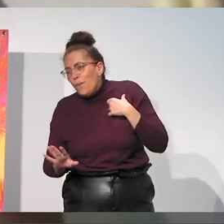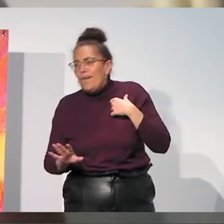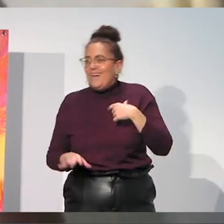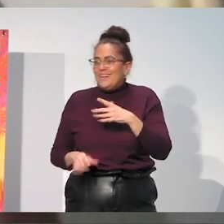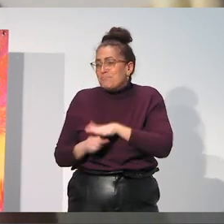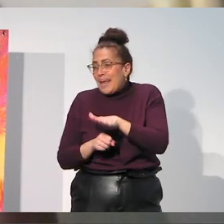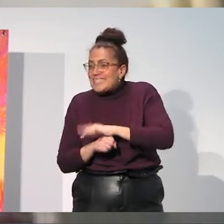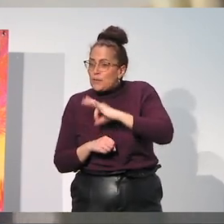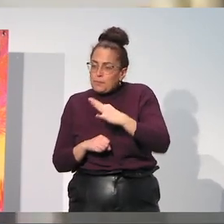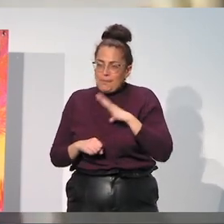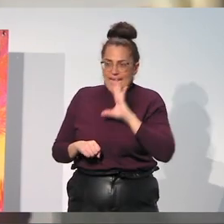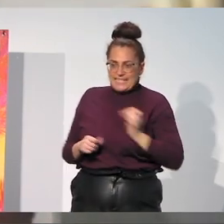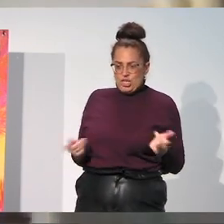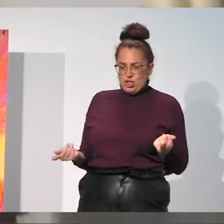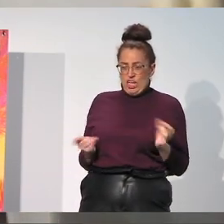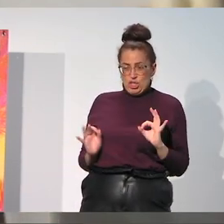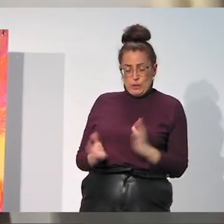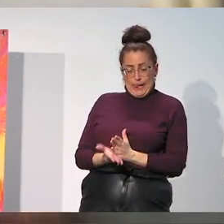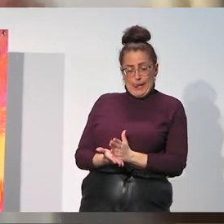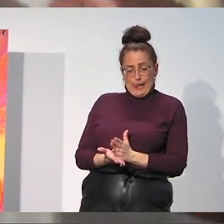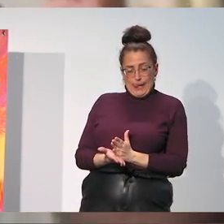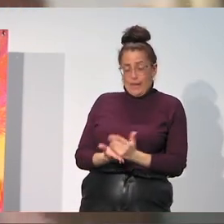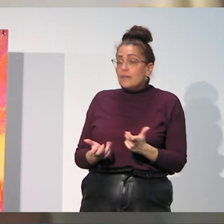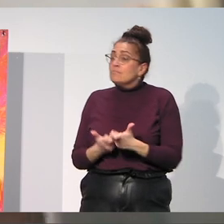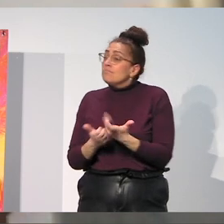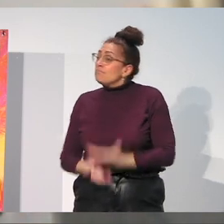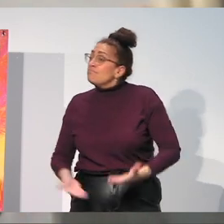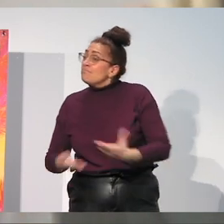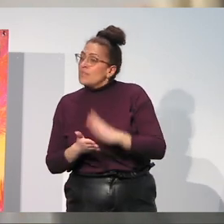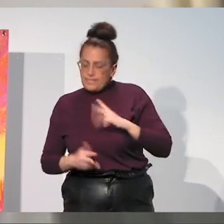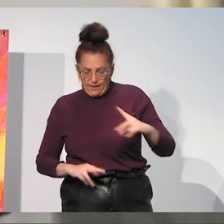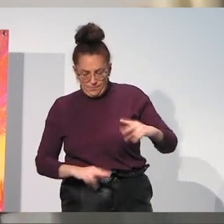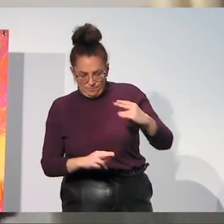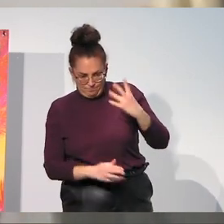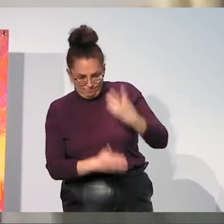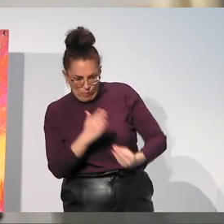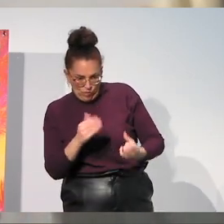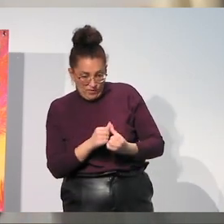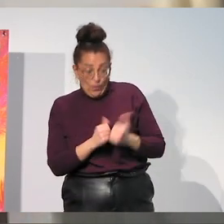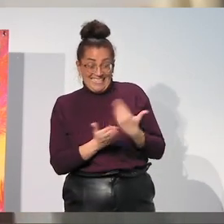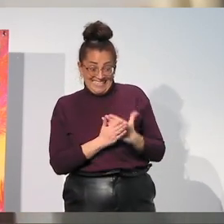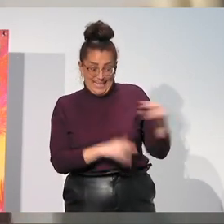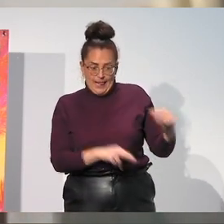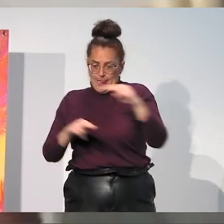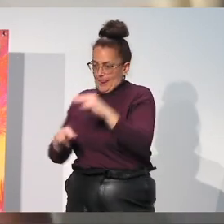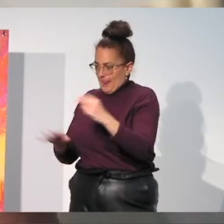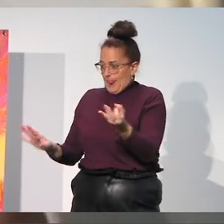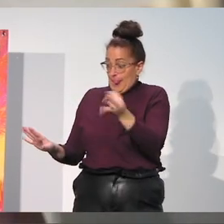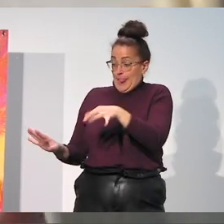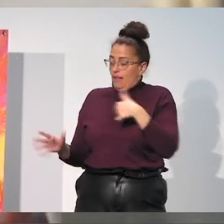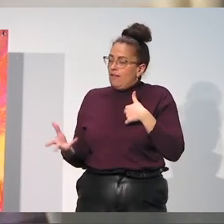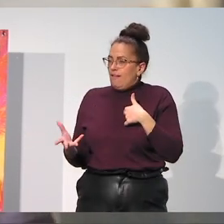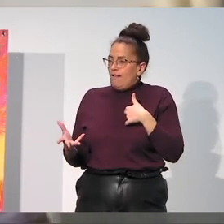un arc tendu, en essayant de trouver quelques scènes qui pouvaient donner au personnage toute sa force messianique et d'un autre côté, tout son